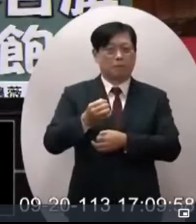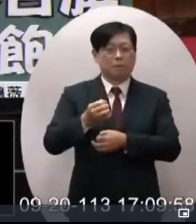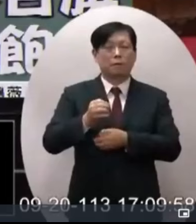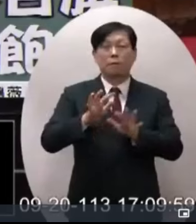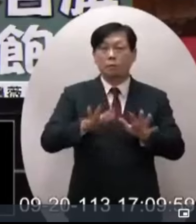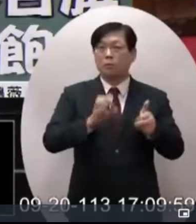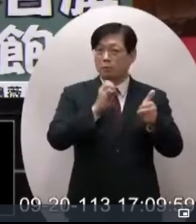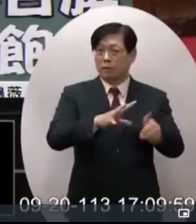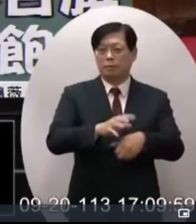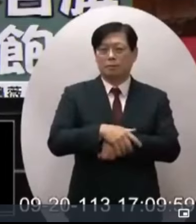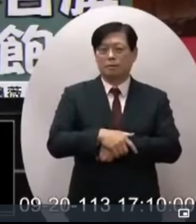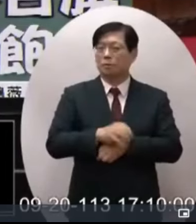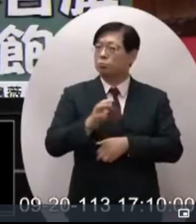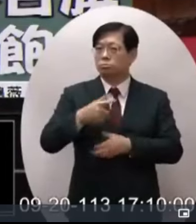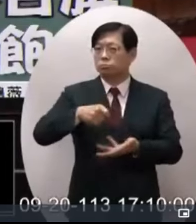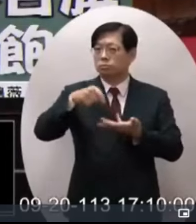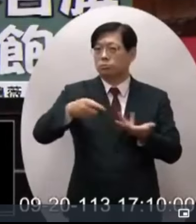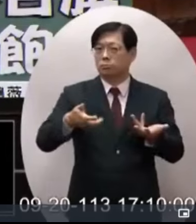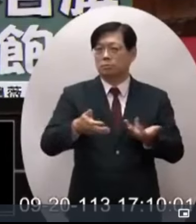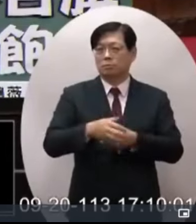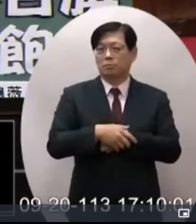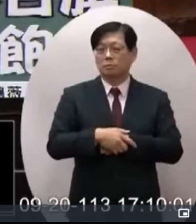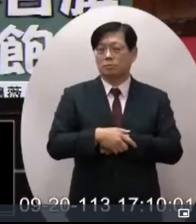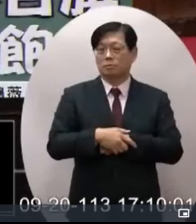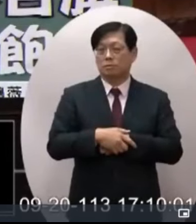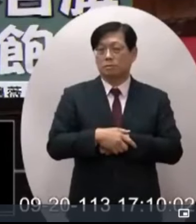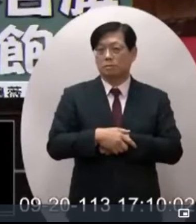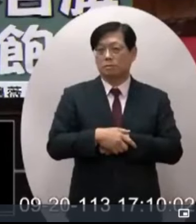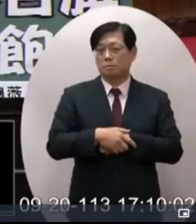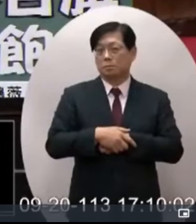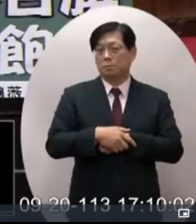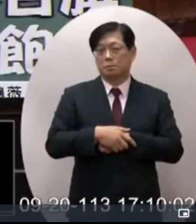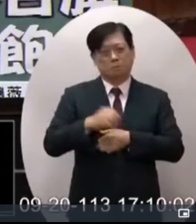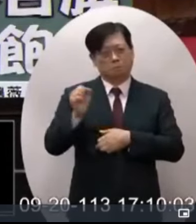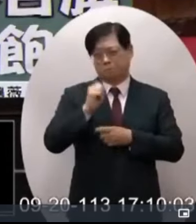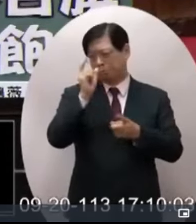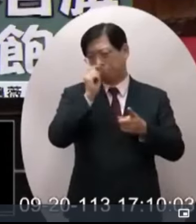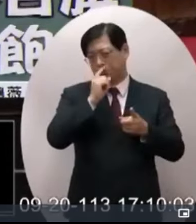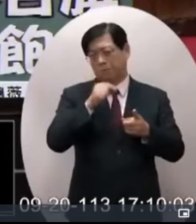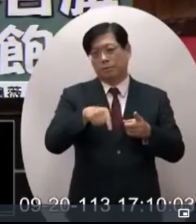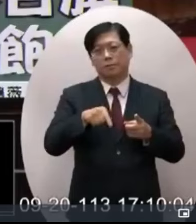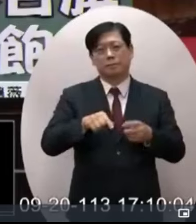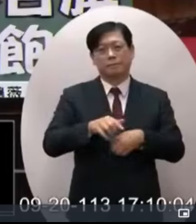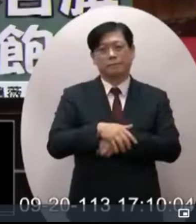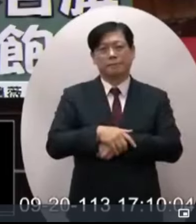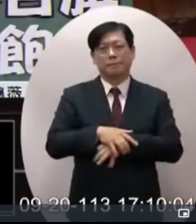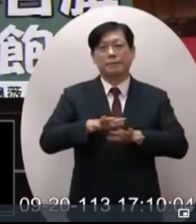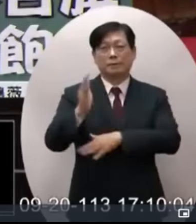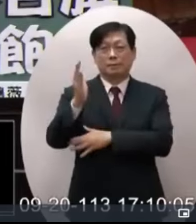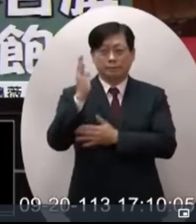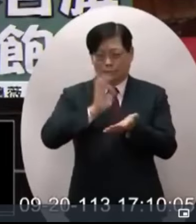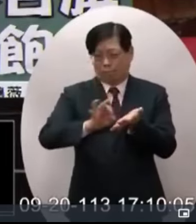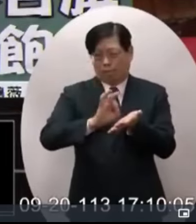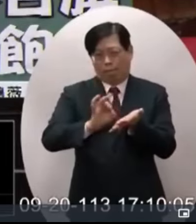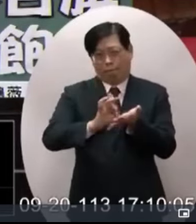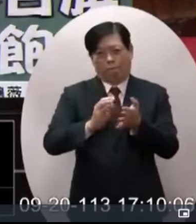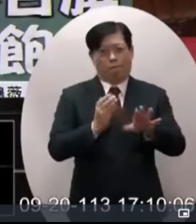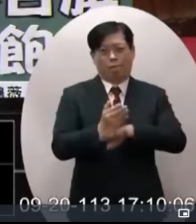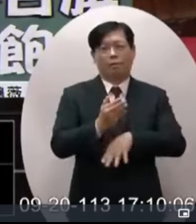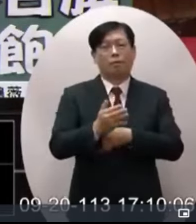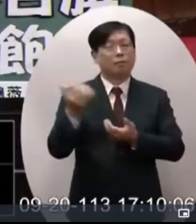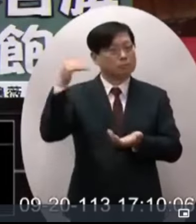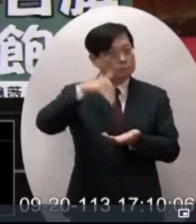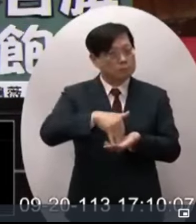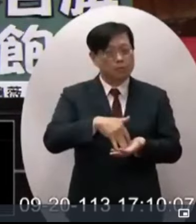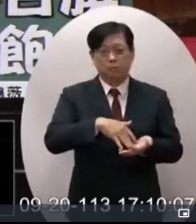诉你，我现在哈，接下来我为什么要讲？我们今天不能够是这样子，我们今天政府花这么多钱，结